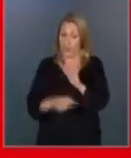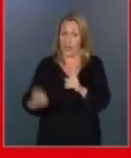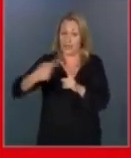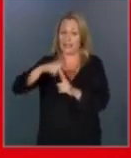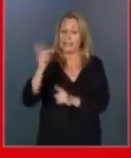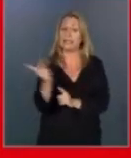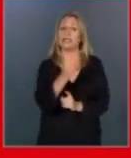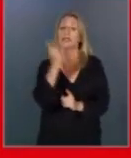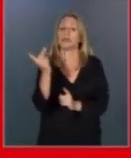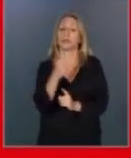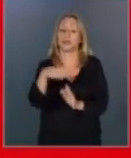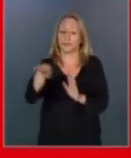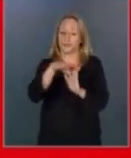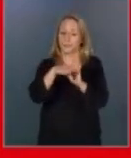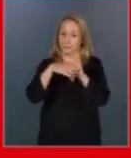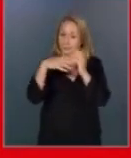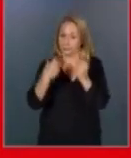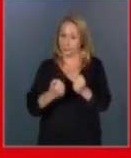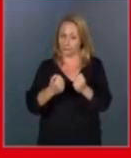κοινωνικούς όρους.